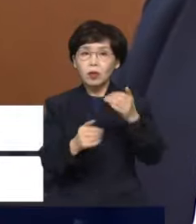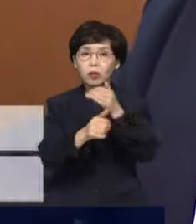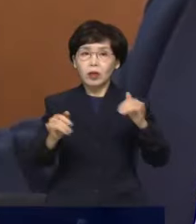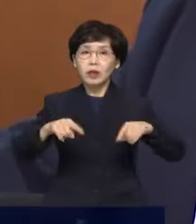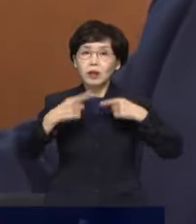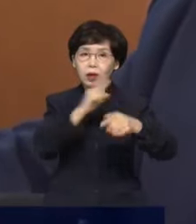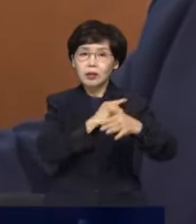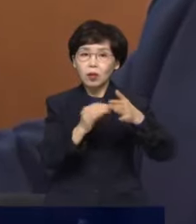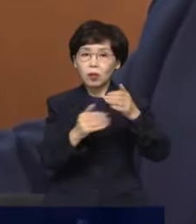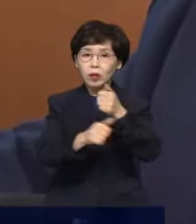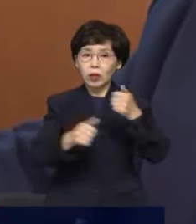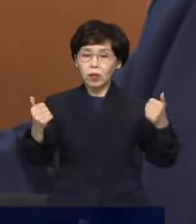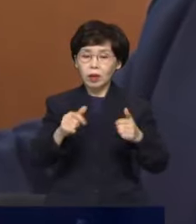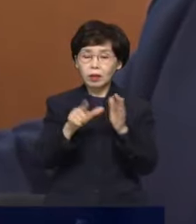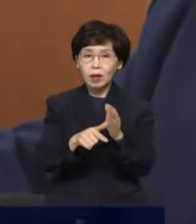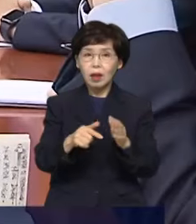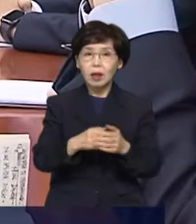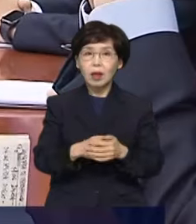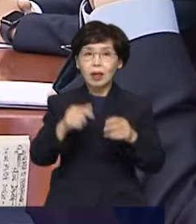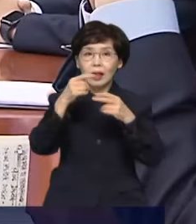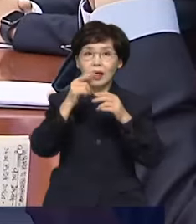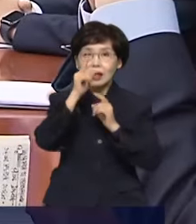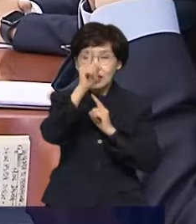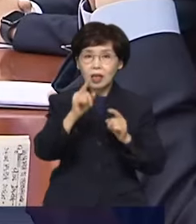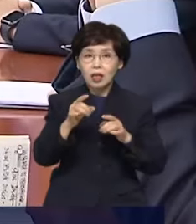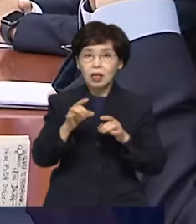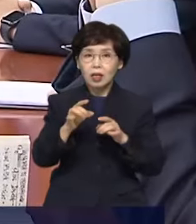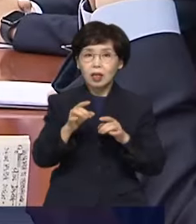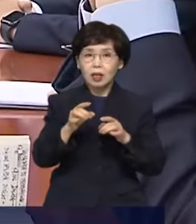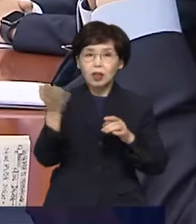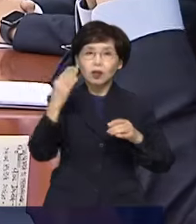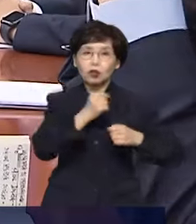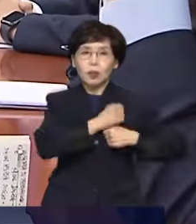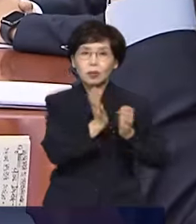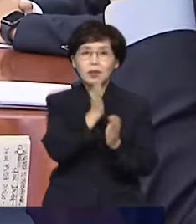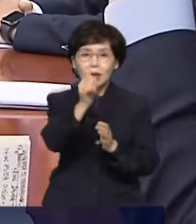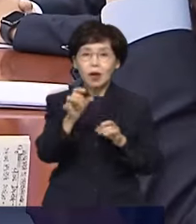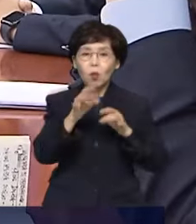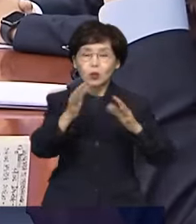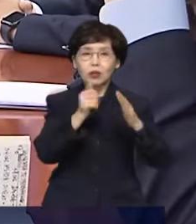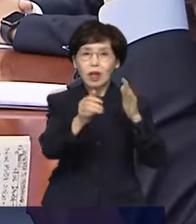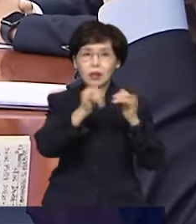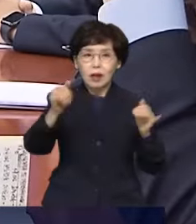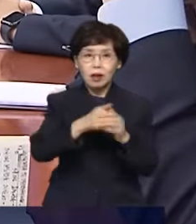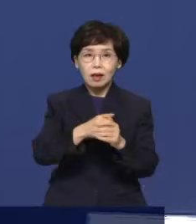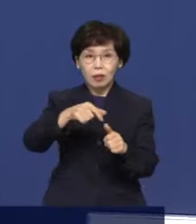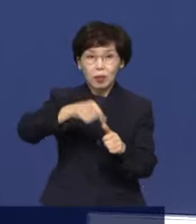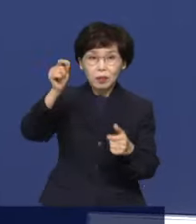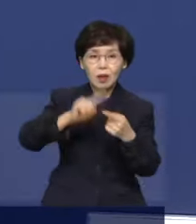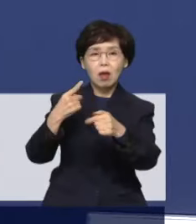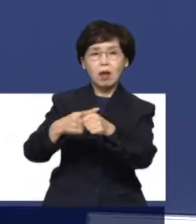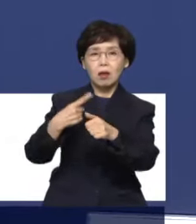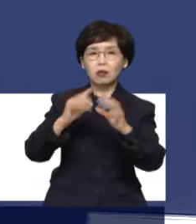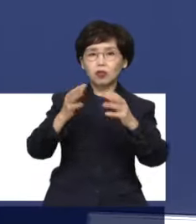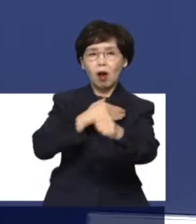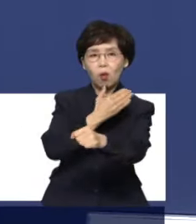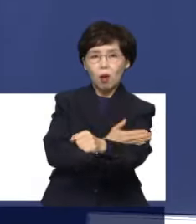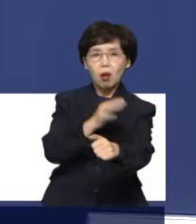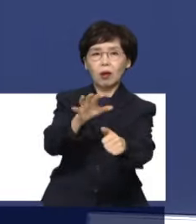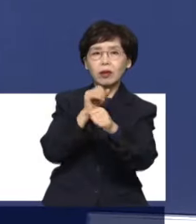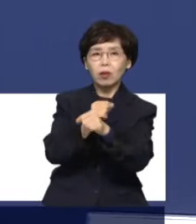열린 최고위에선 이종섭 주 호주대사 내정자의 출국을 두고 비판 발언이 쏟아졌습니다. 국가 권력을